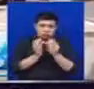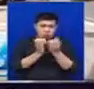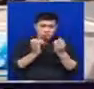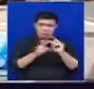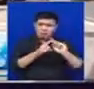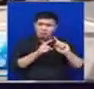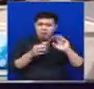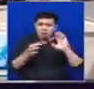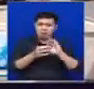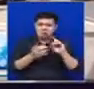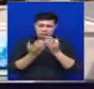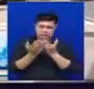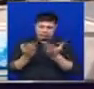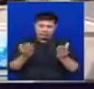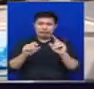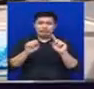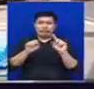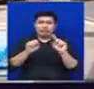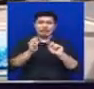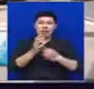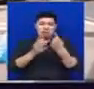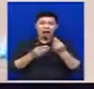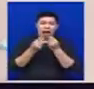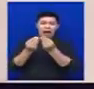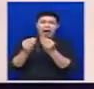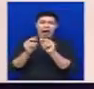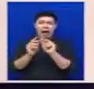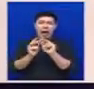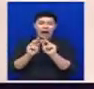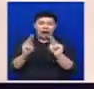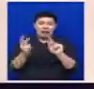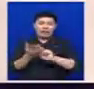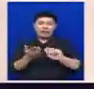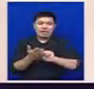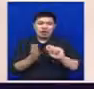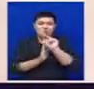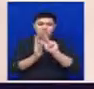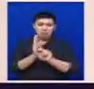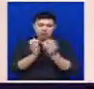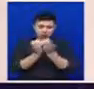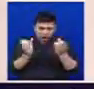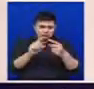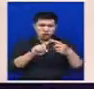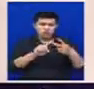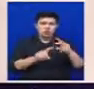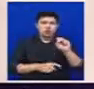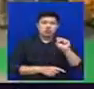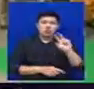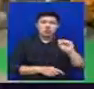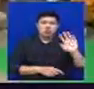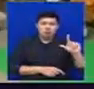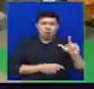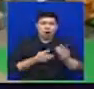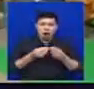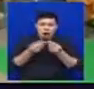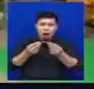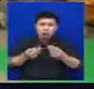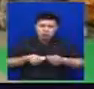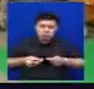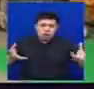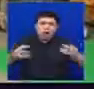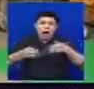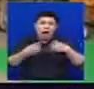องจำนวน 100,000 ชุดแรกให้กับคณะกรรมการร่างรัฐธรรมนูญและสภานิติบัญญัติแห่งชาติเพื่อที่จะนำไปแจกจ่